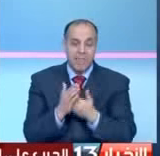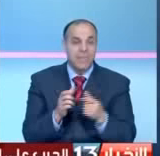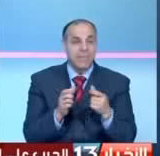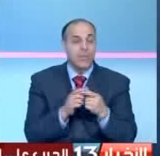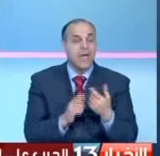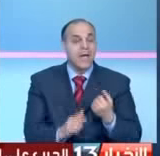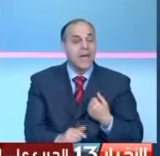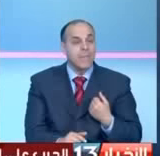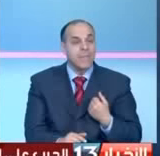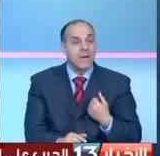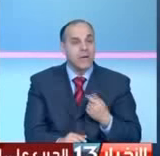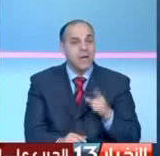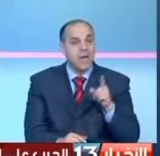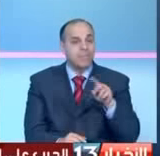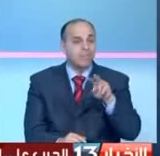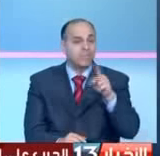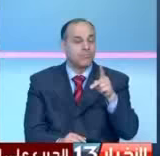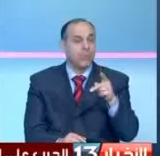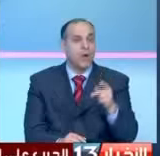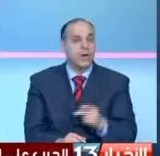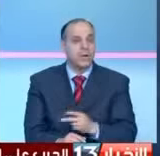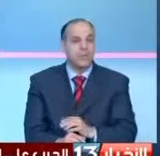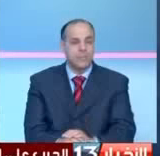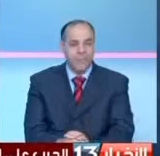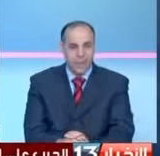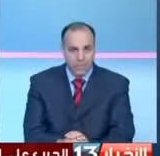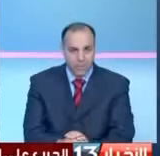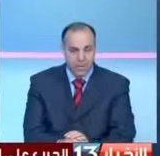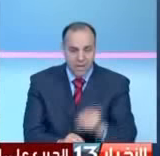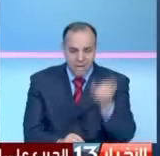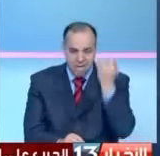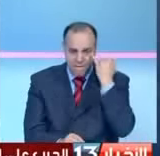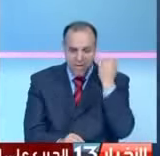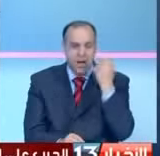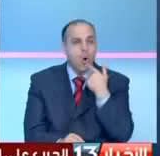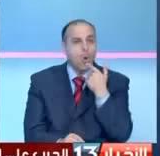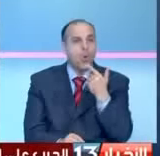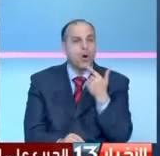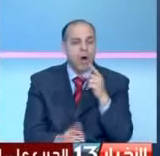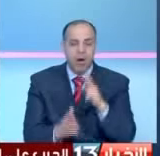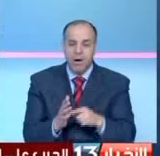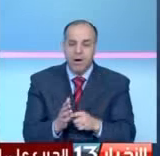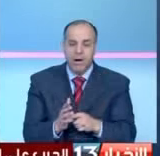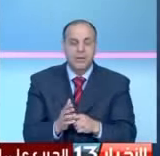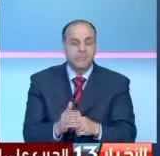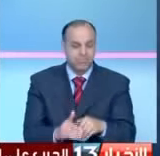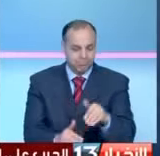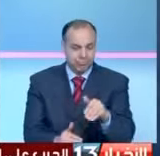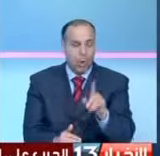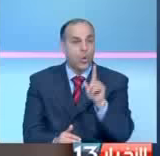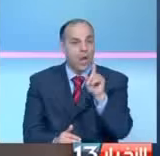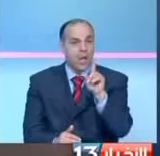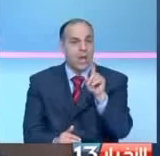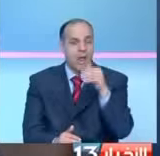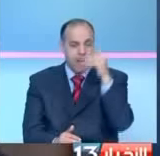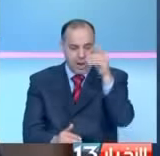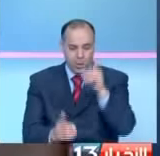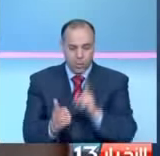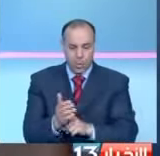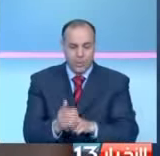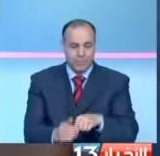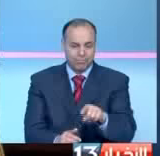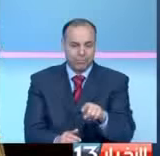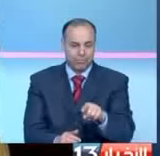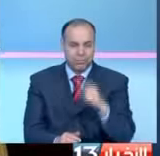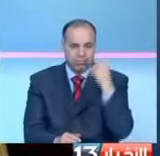التنظيمات الإرهابية تعسفا عليها. مقترحات تناقش وقرارات ينتظر اتخاذها ستؤكد مع